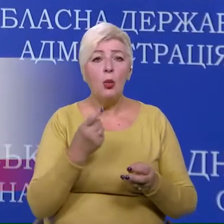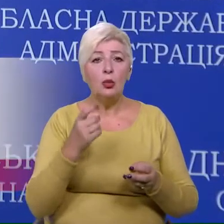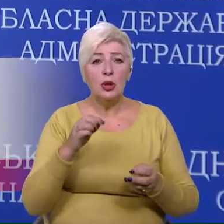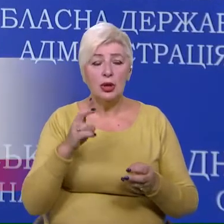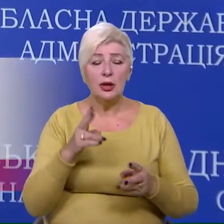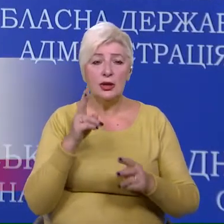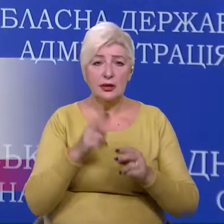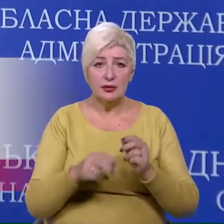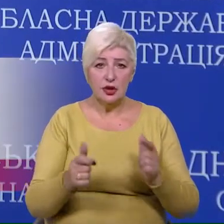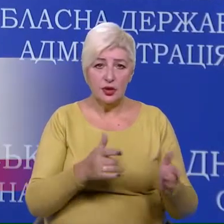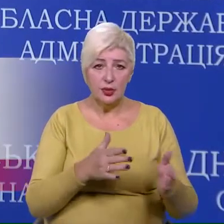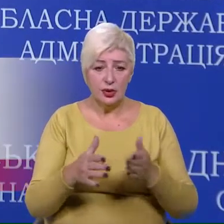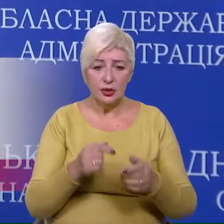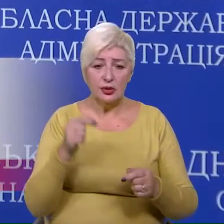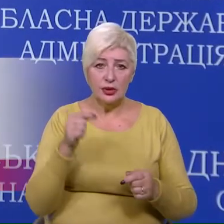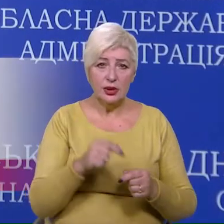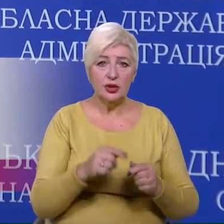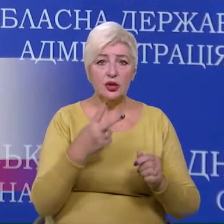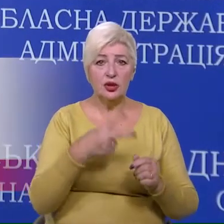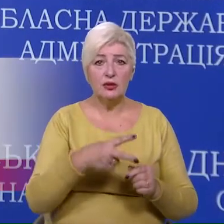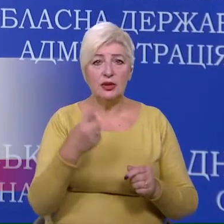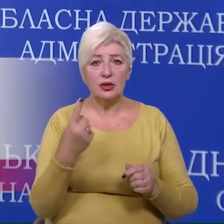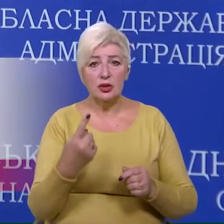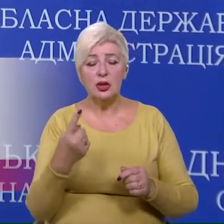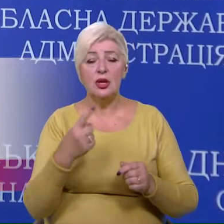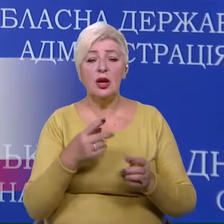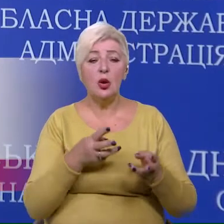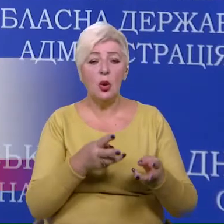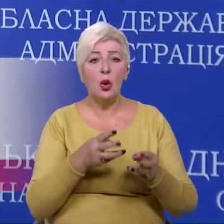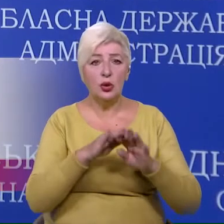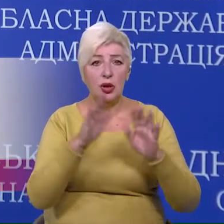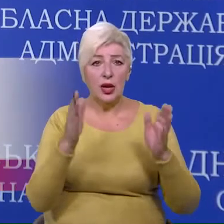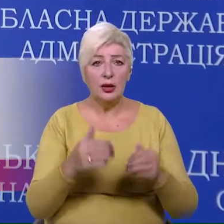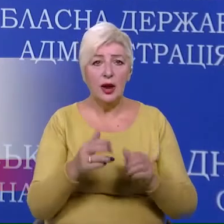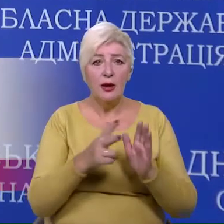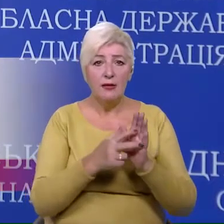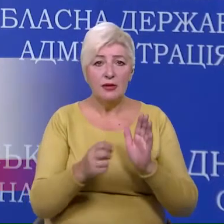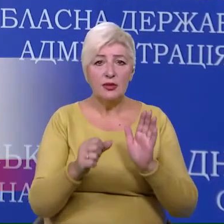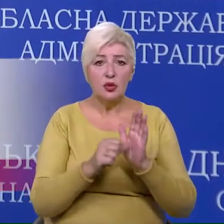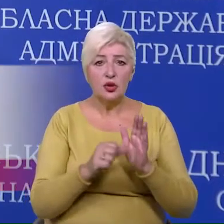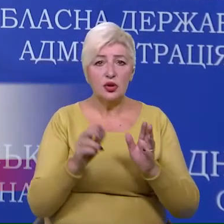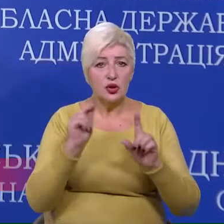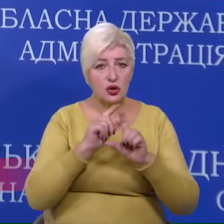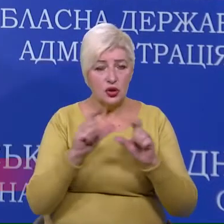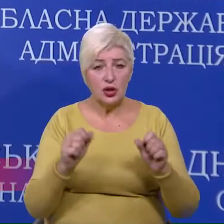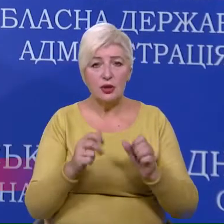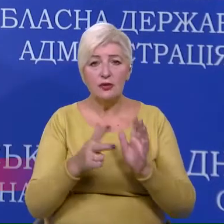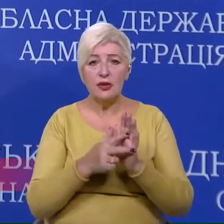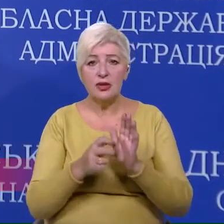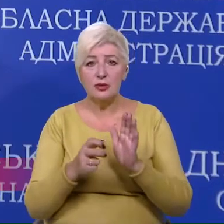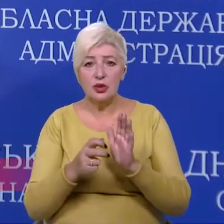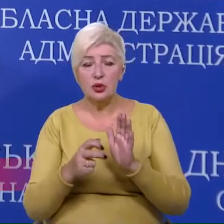підготовку 1021 котельної, 806 шкіл, 807